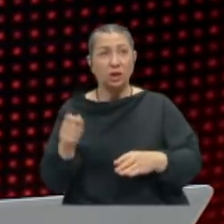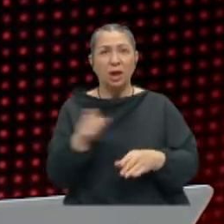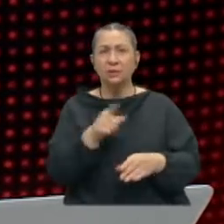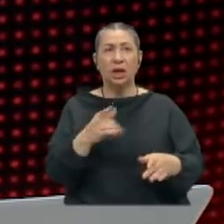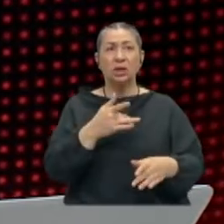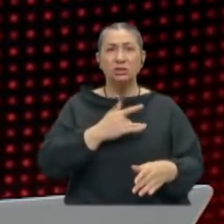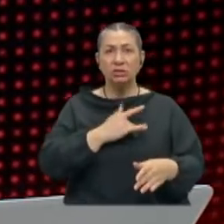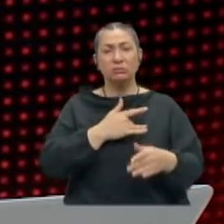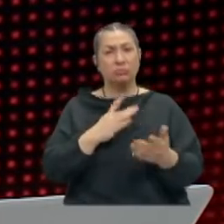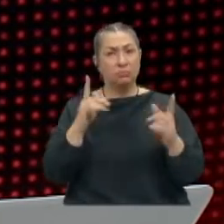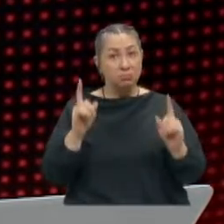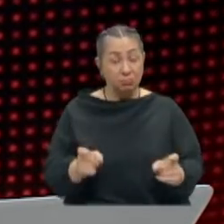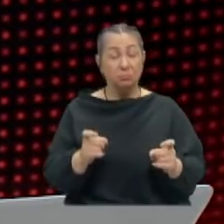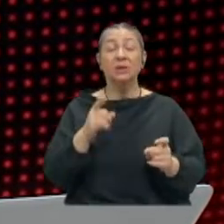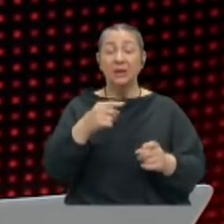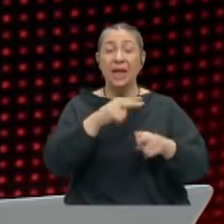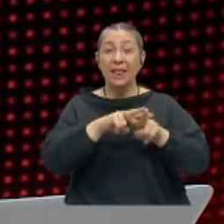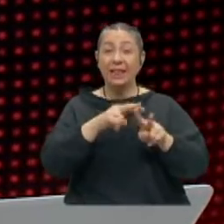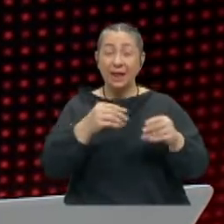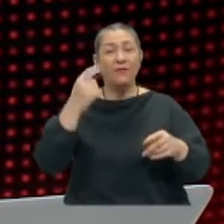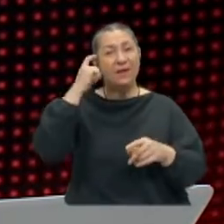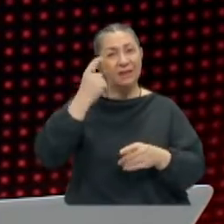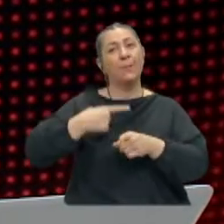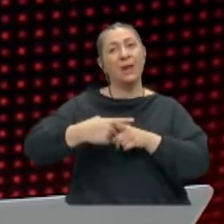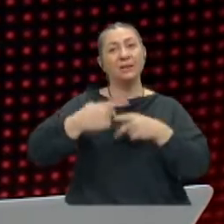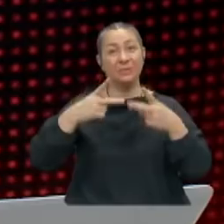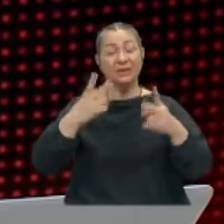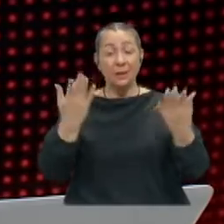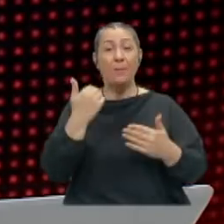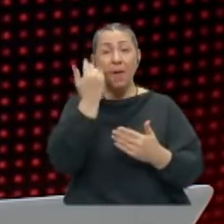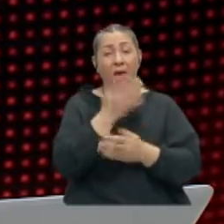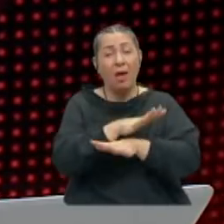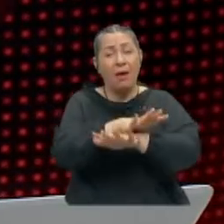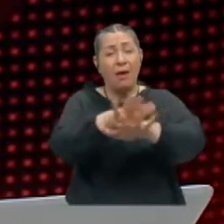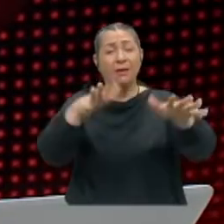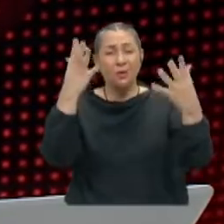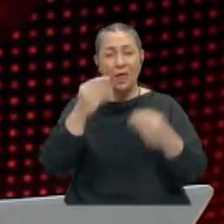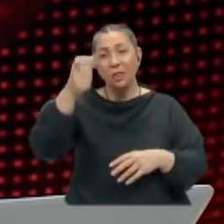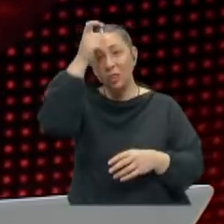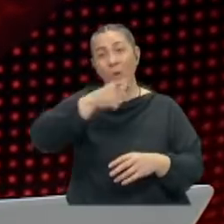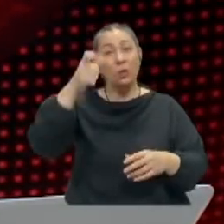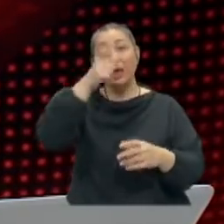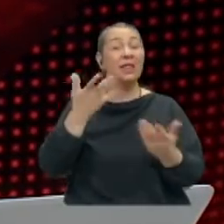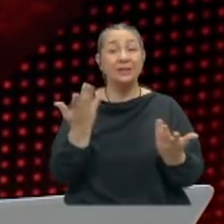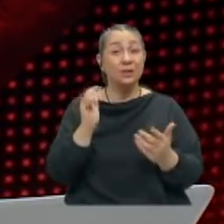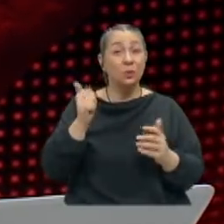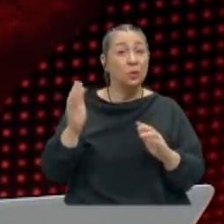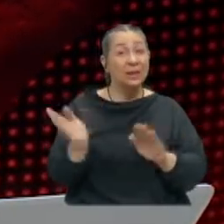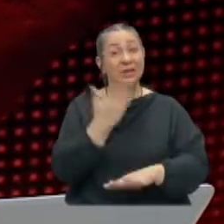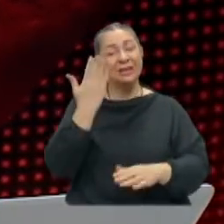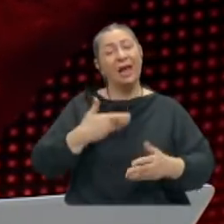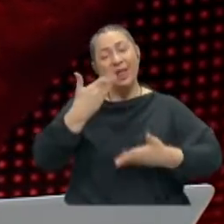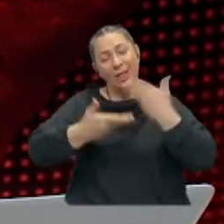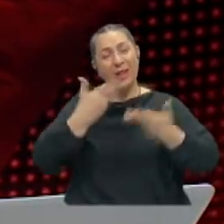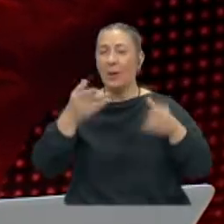çelişkili. Sizler de bu etiketle görüşlerinizi paylaşabilirsiniz diyelim ve beyaza bürünen Türkiye günü nasıl geçirdiği